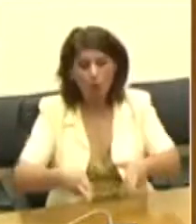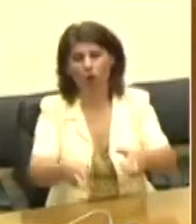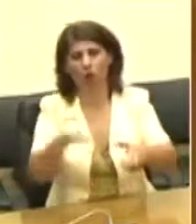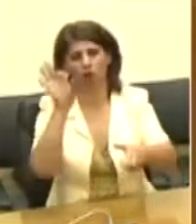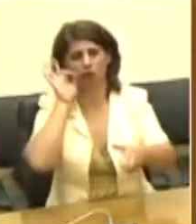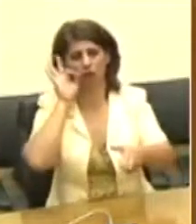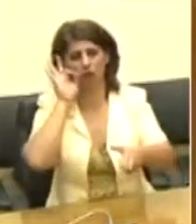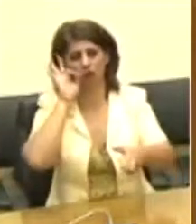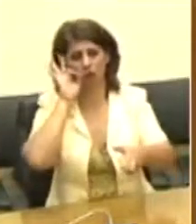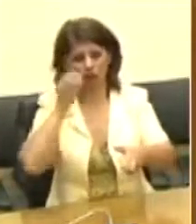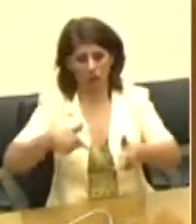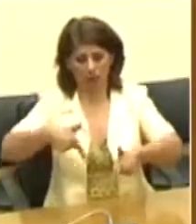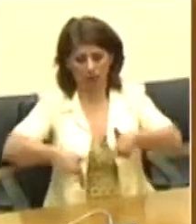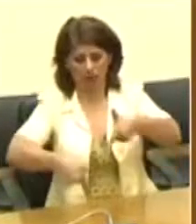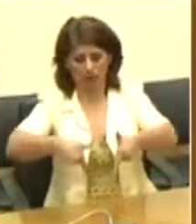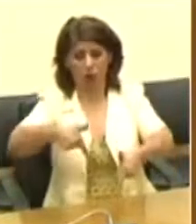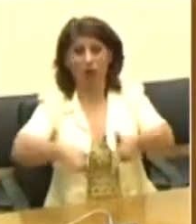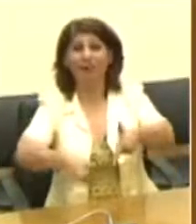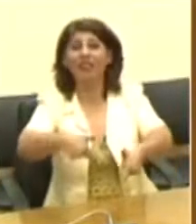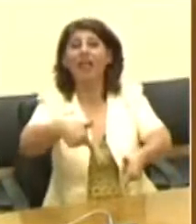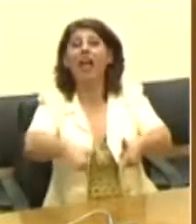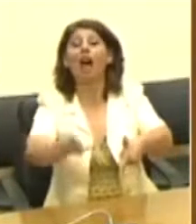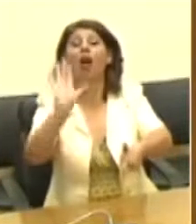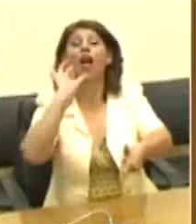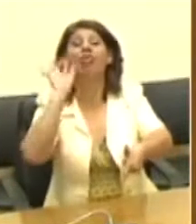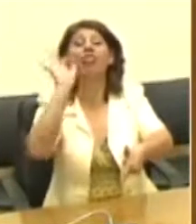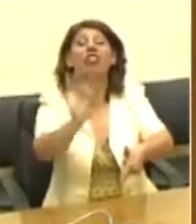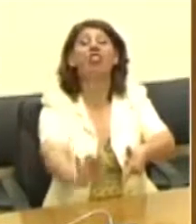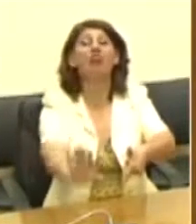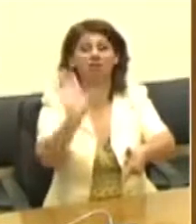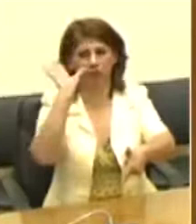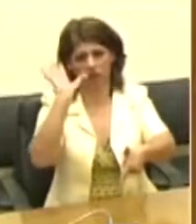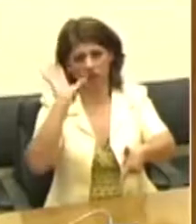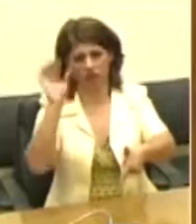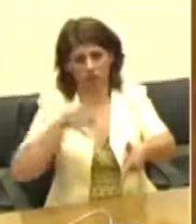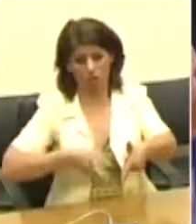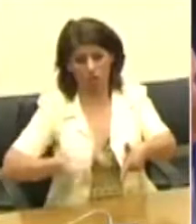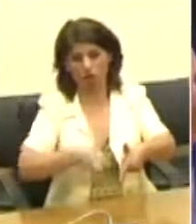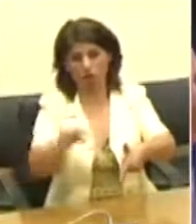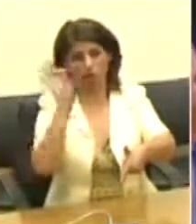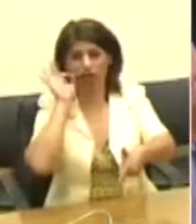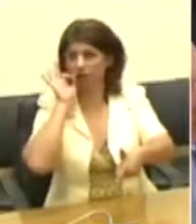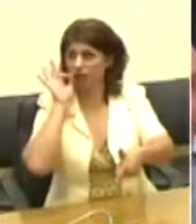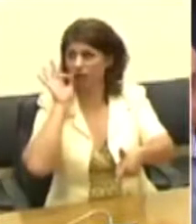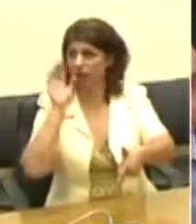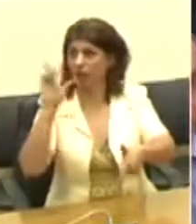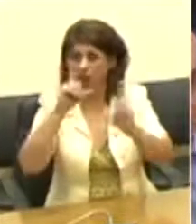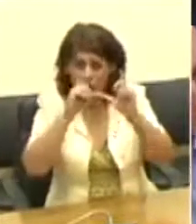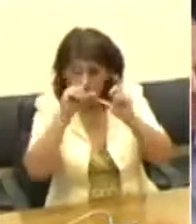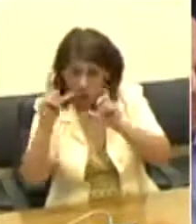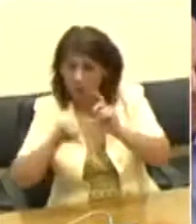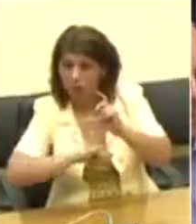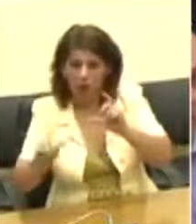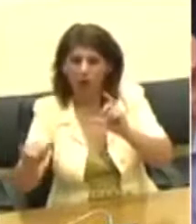Τα ψιλοντάκουνά σας δεν φτάνουν στους δρόμους της Θεσσαλονίκης. Είναι γνωστό. Δεν σας έχουν φωτογραφίσει ποτέ στους